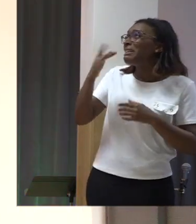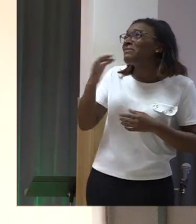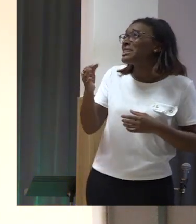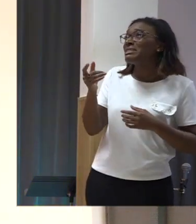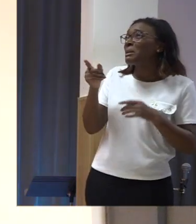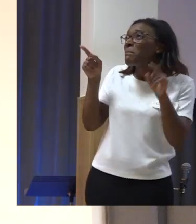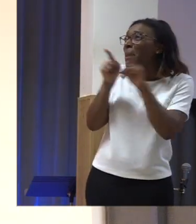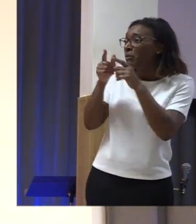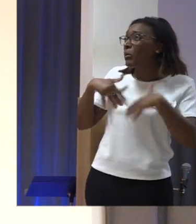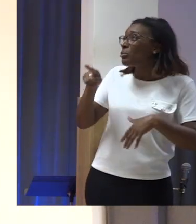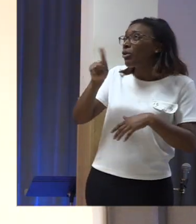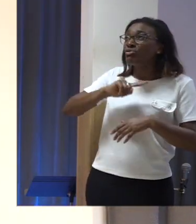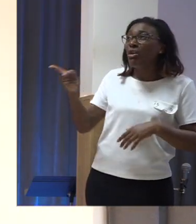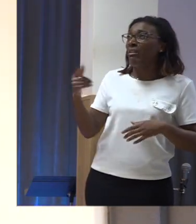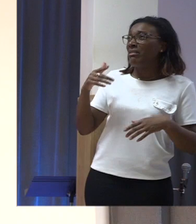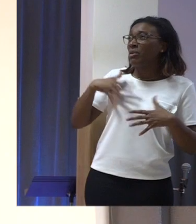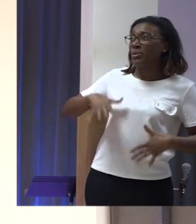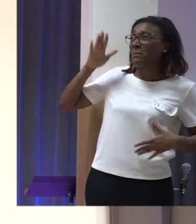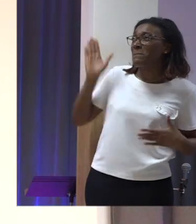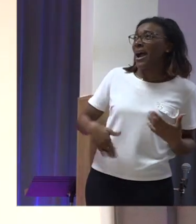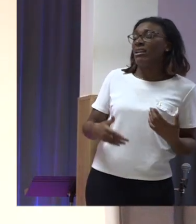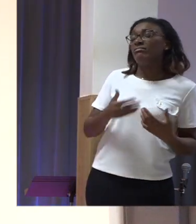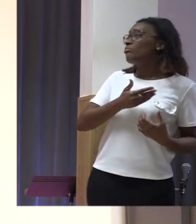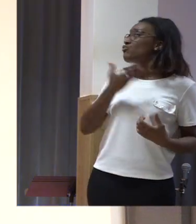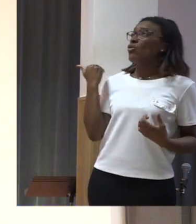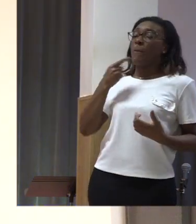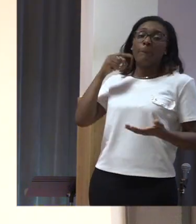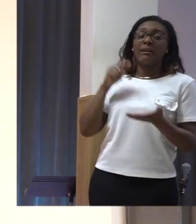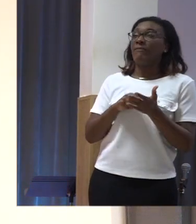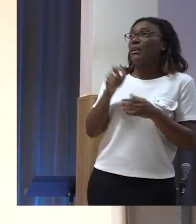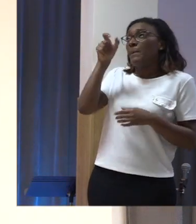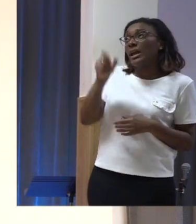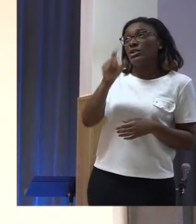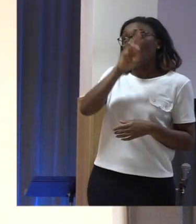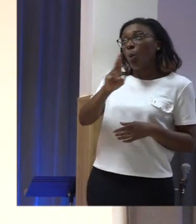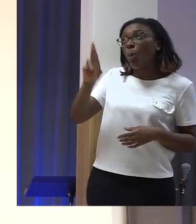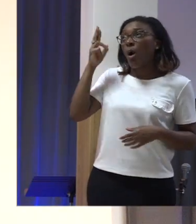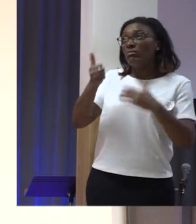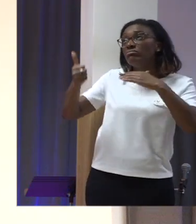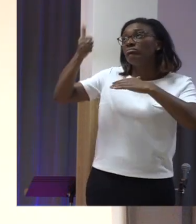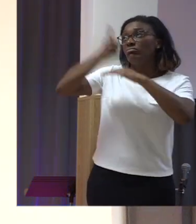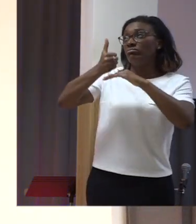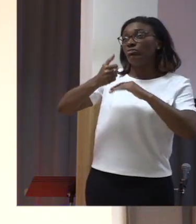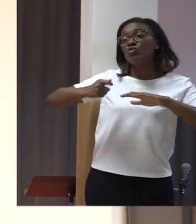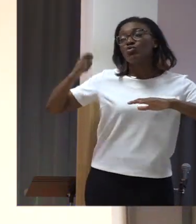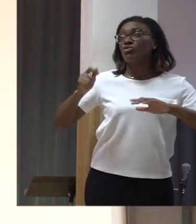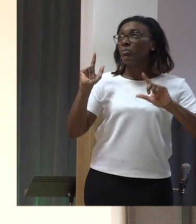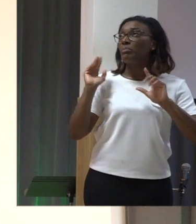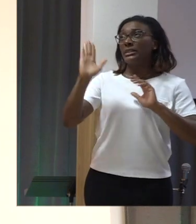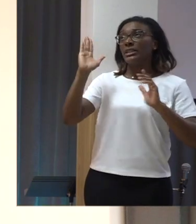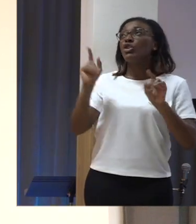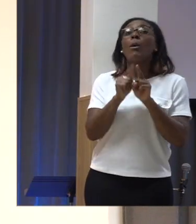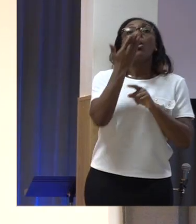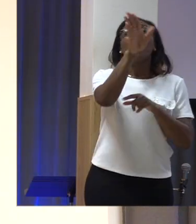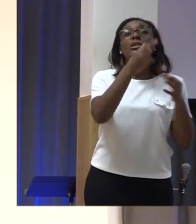traces. Maintenant, établis sur nous un roi pour nous juger comme il y en a chez toutes